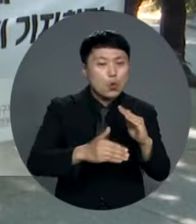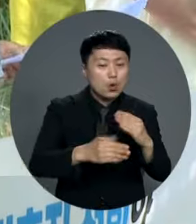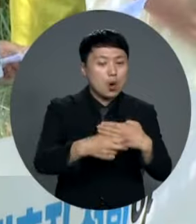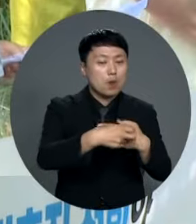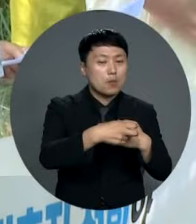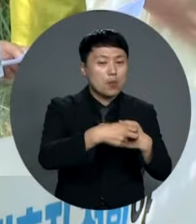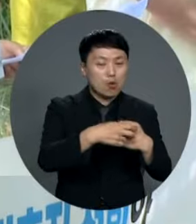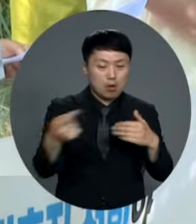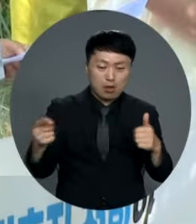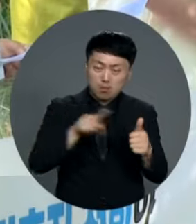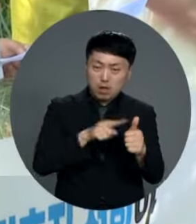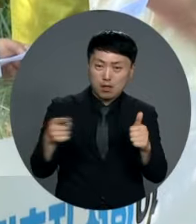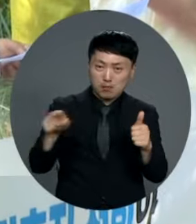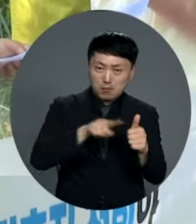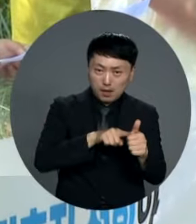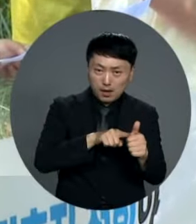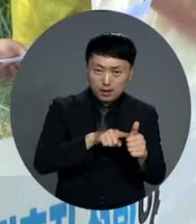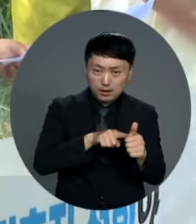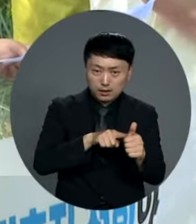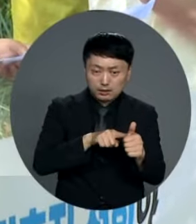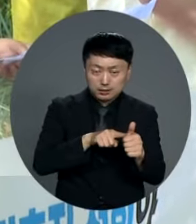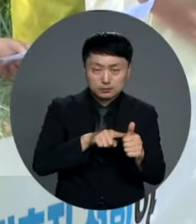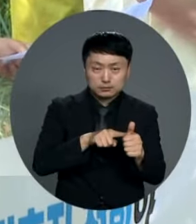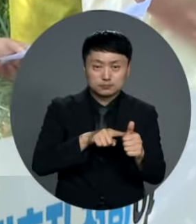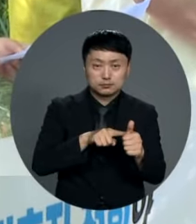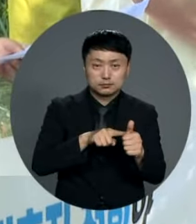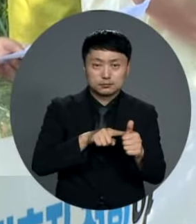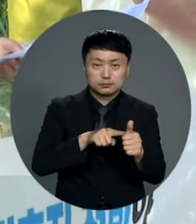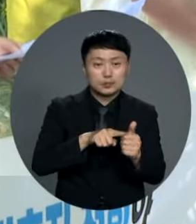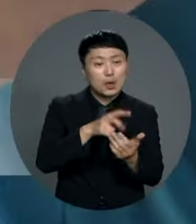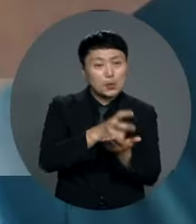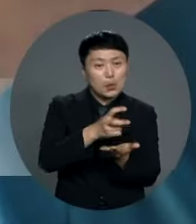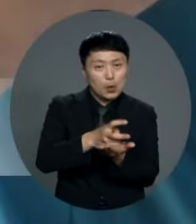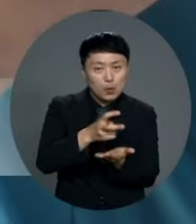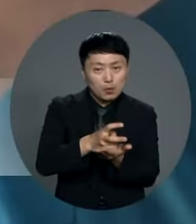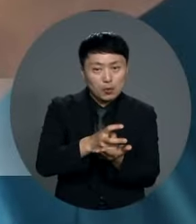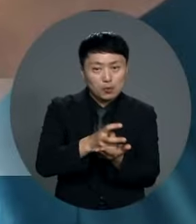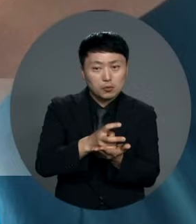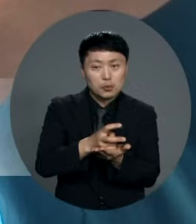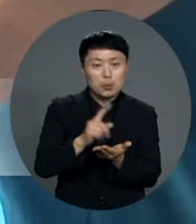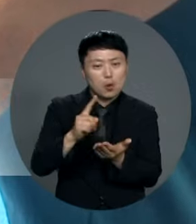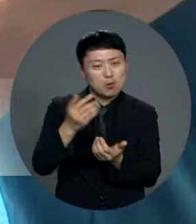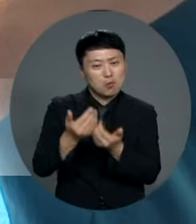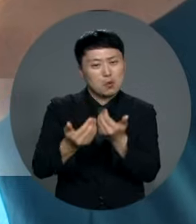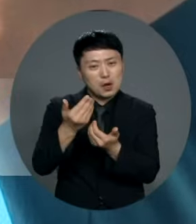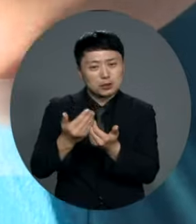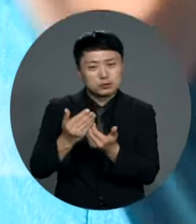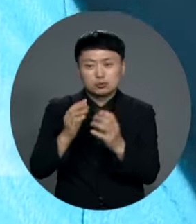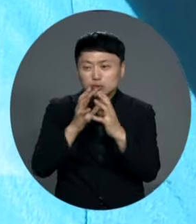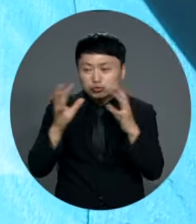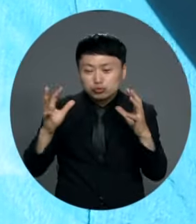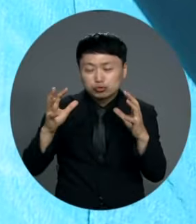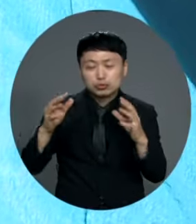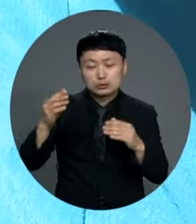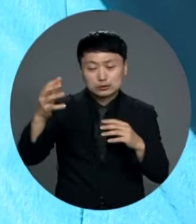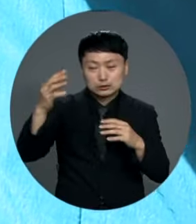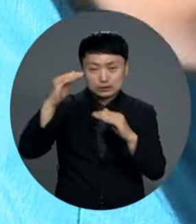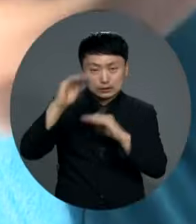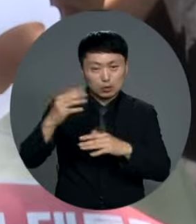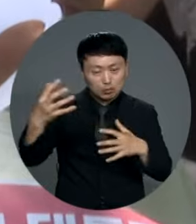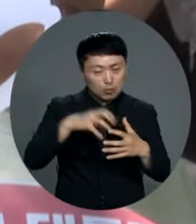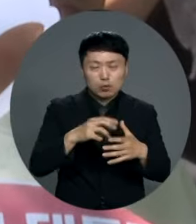의료를 수행할 수 있는 공공의료 시스템 확충은 이번 의정 갈등의 핵심에서 빠져 있다며